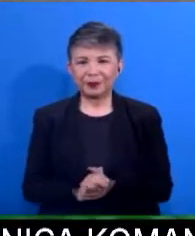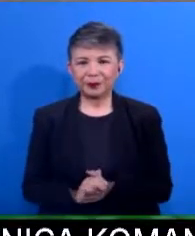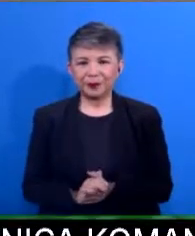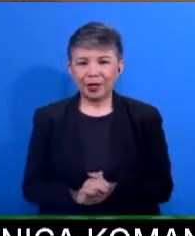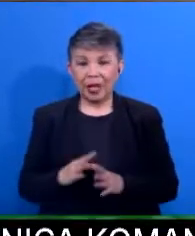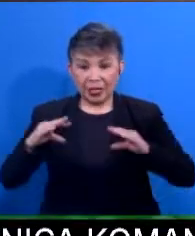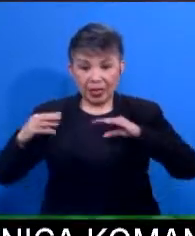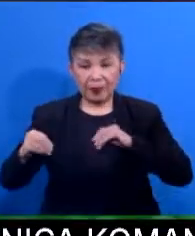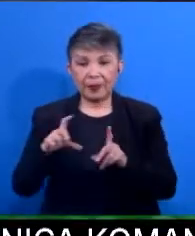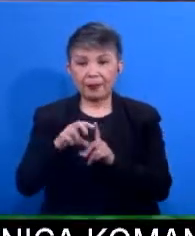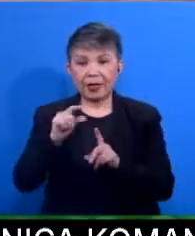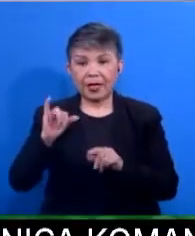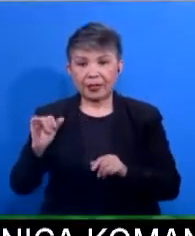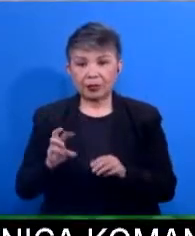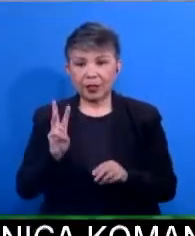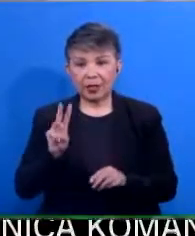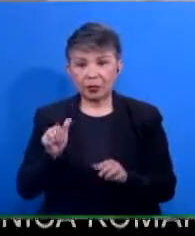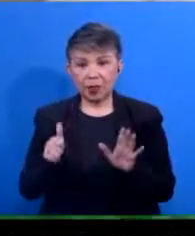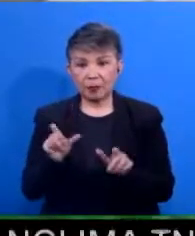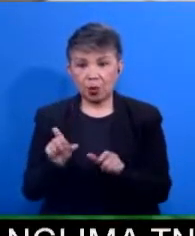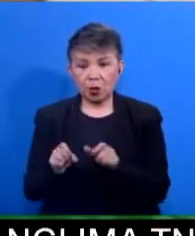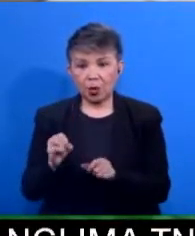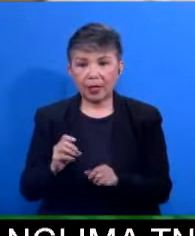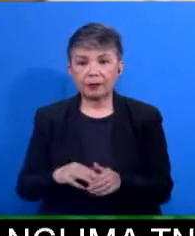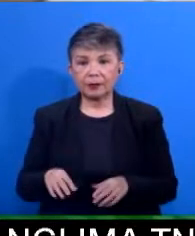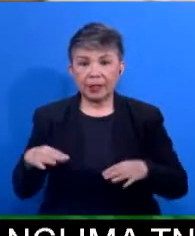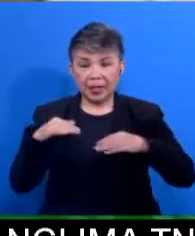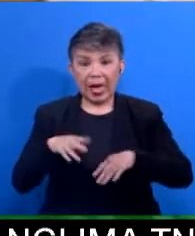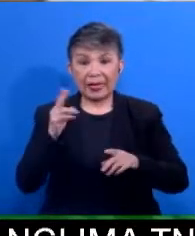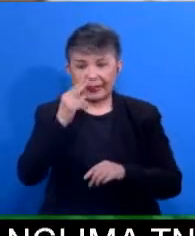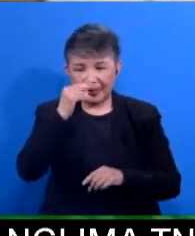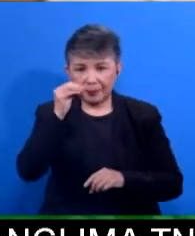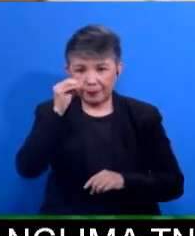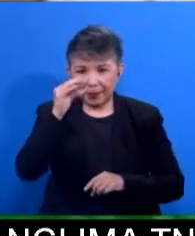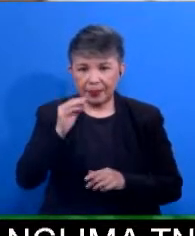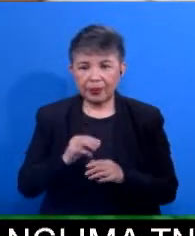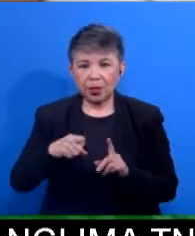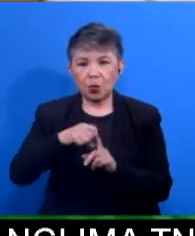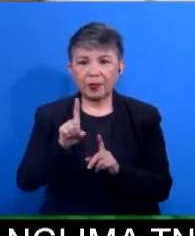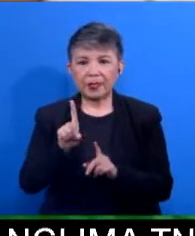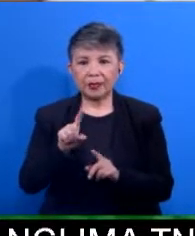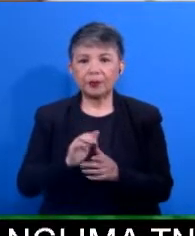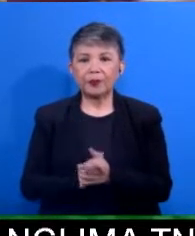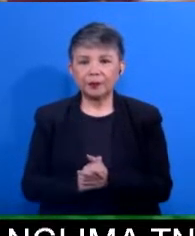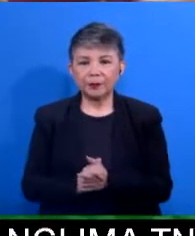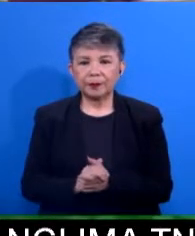Dalam rapat paripurna yang dihadiri 366 anggota pada Senin siang, Ketua Komisi 1 DPR Mutia